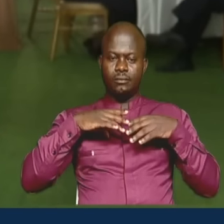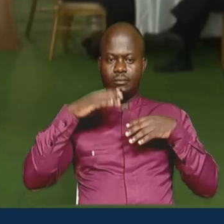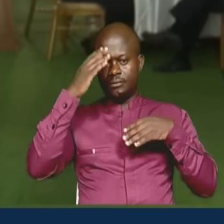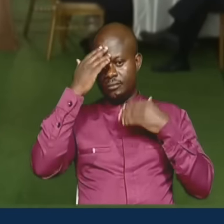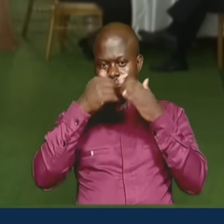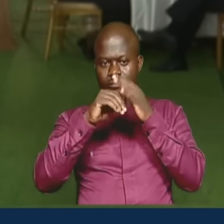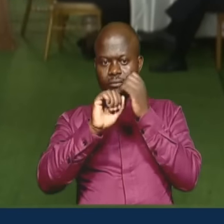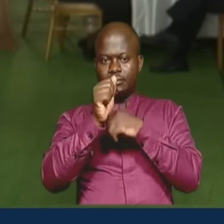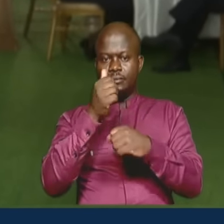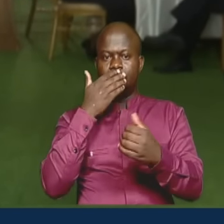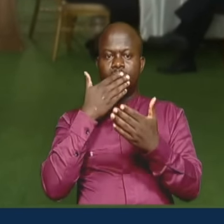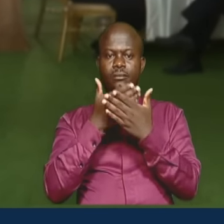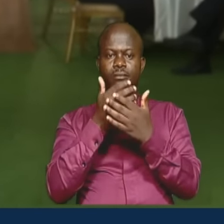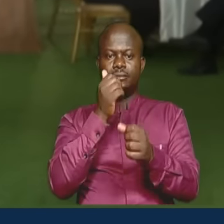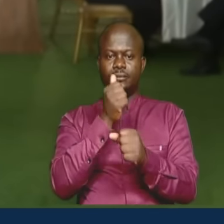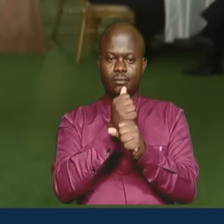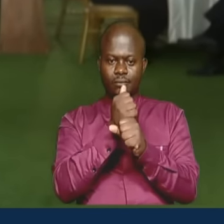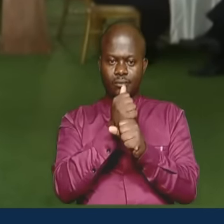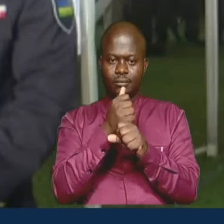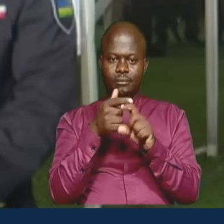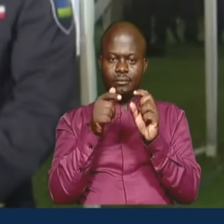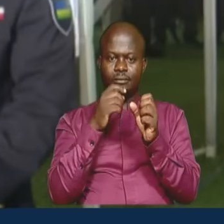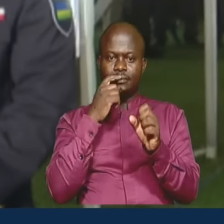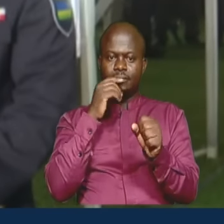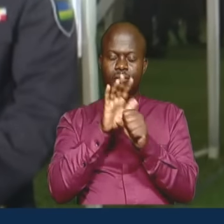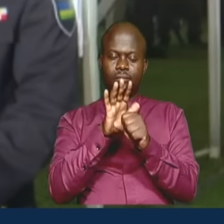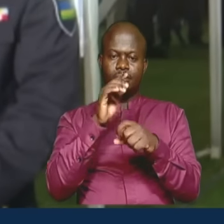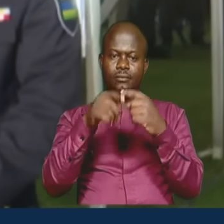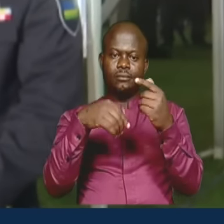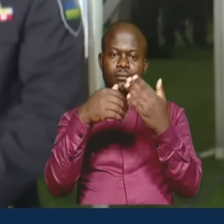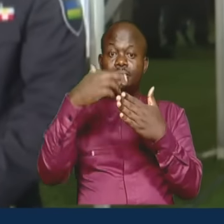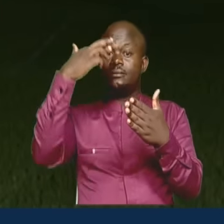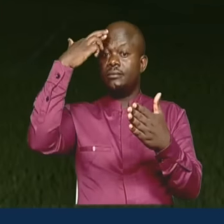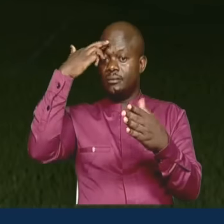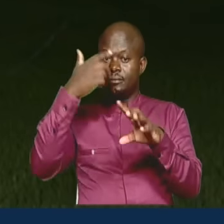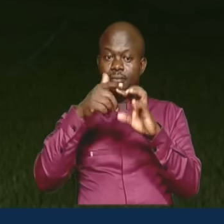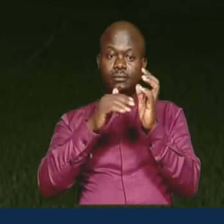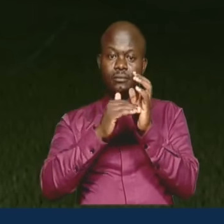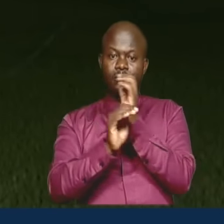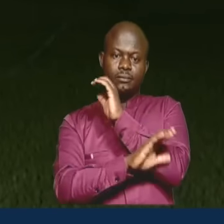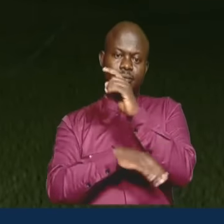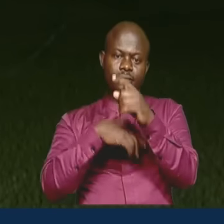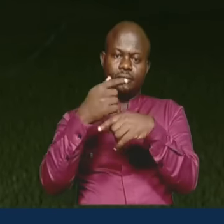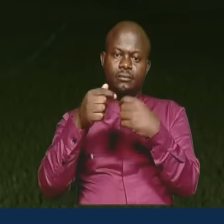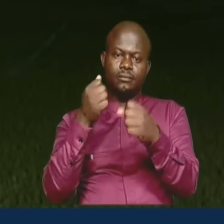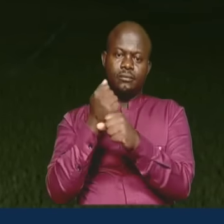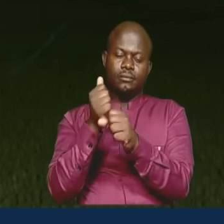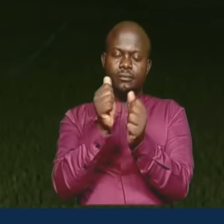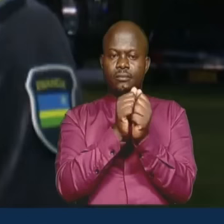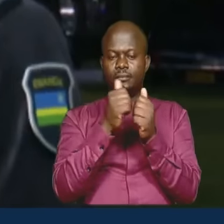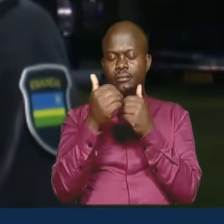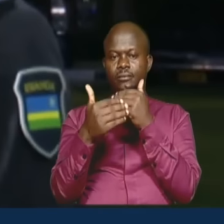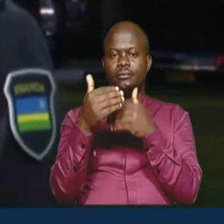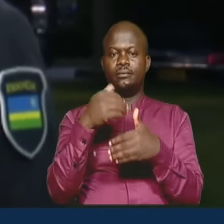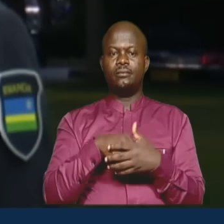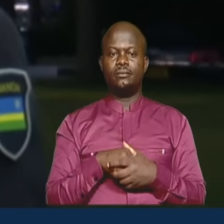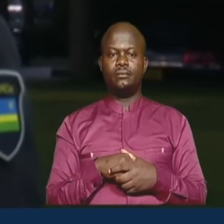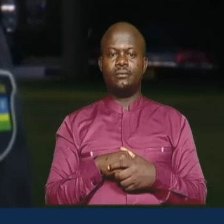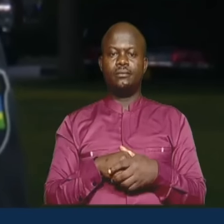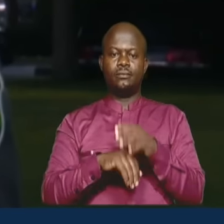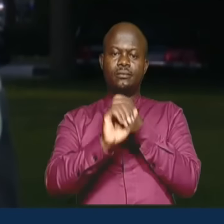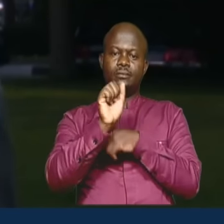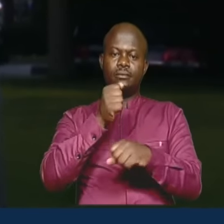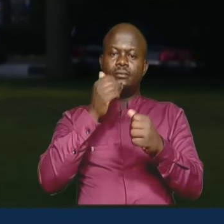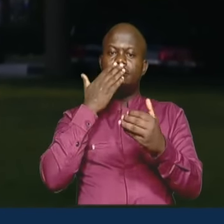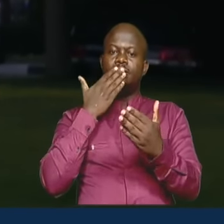kubw'ibikorwa byiza bakoze, abizeza ko bazakomeza kubizirikana ndetse ko bazakomeza gukorana bya hafi. Ibikorwa